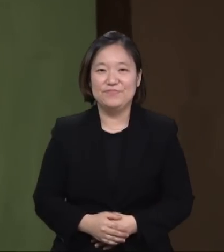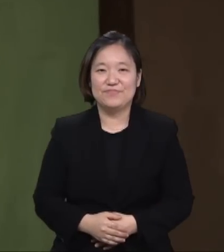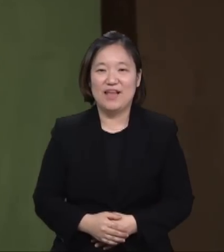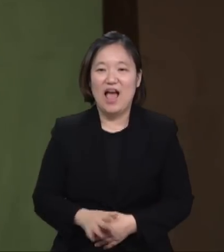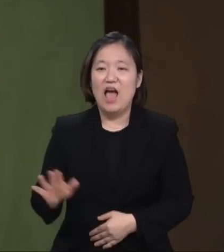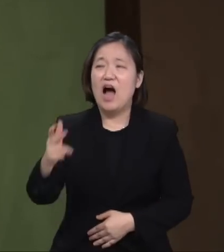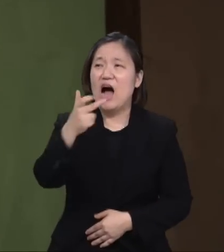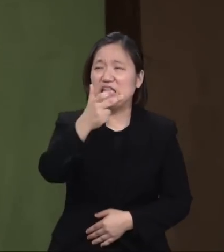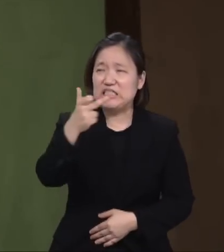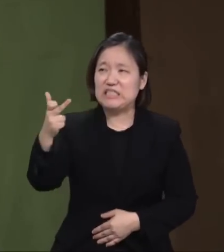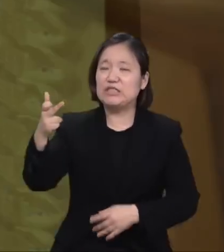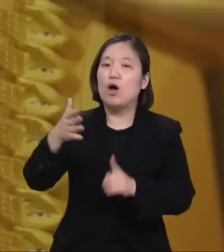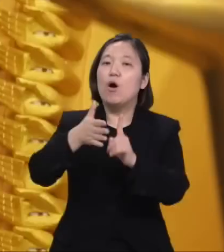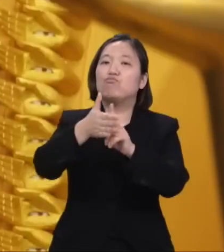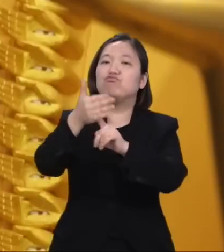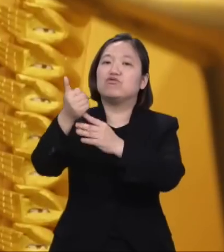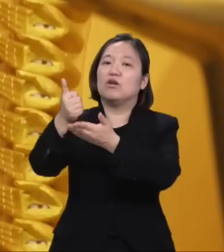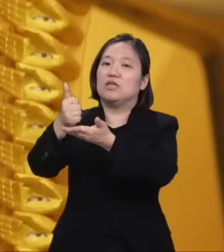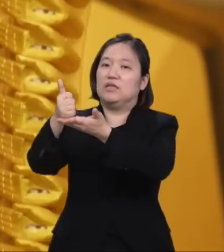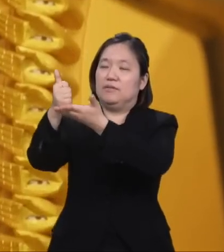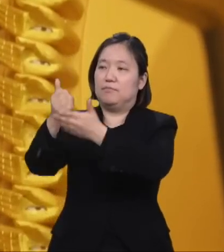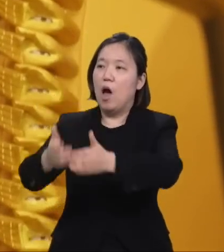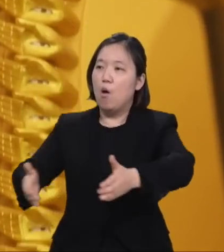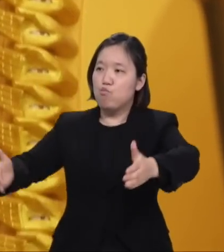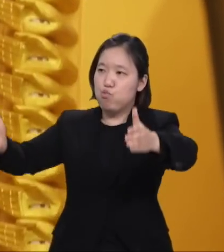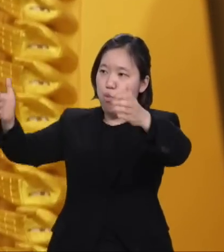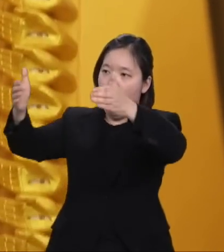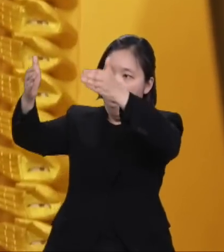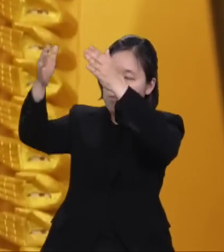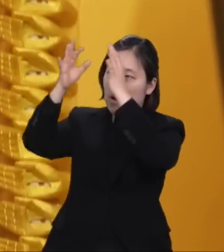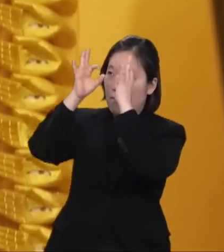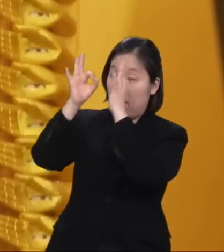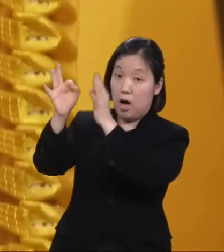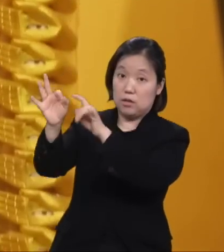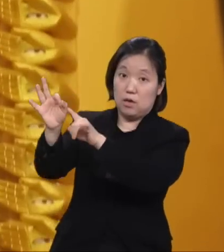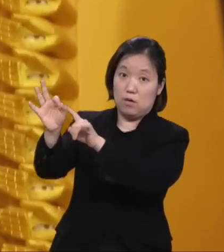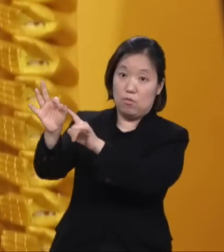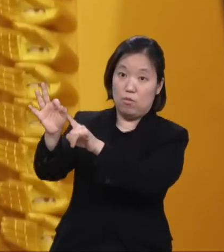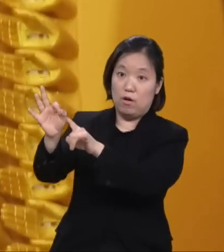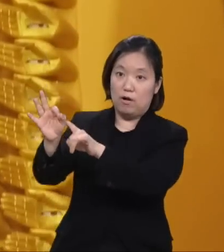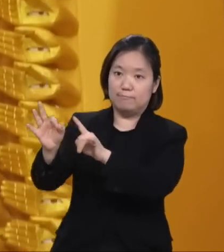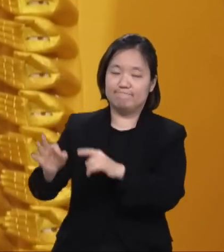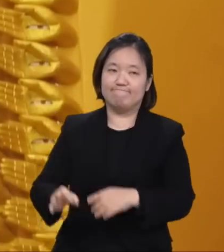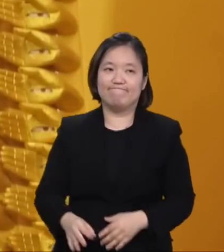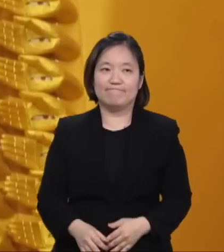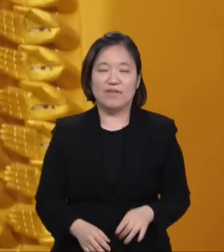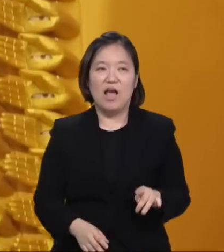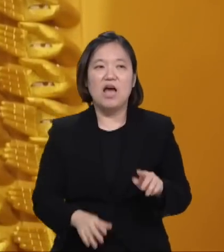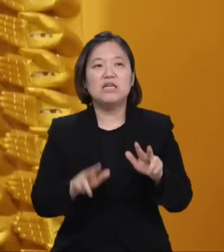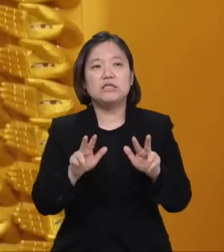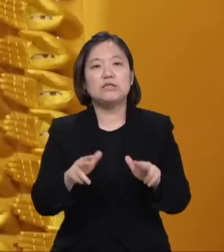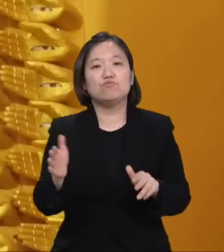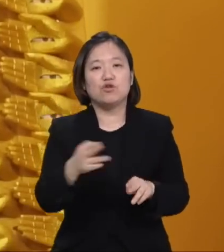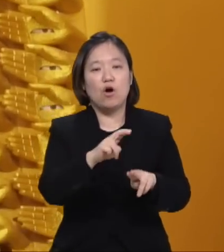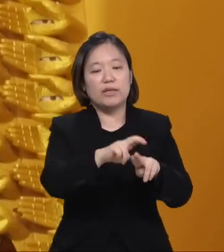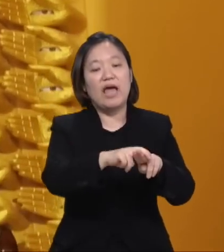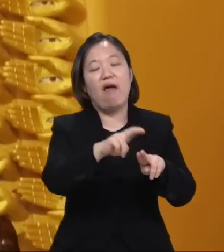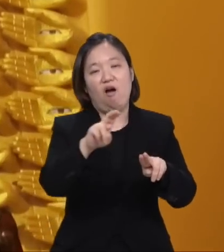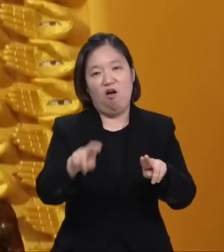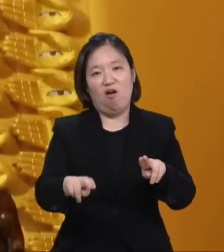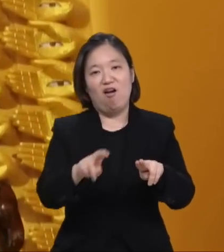거대한 불상 이렇게 모셔져 있더래요 그래서 저승사자가 여기서부터 가마에서 내려서